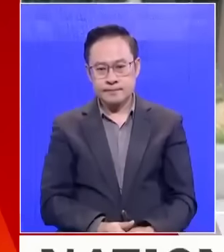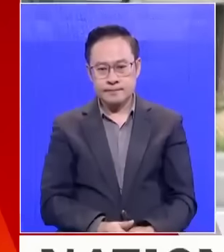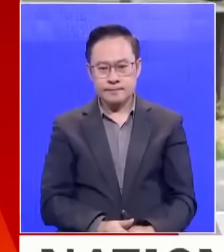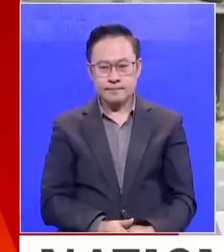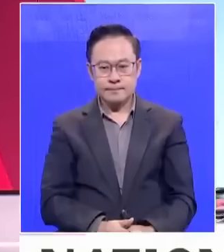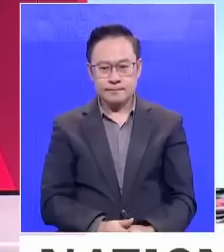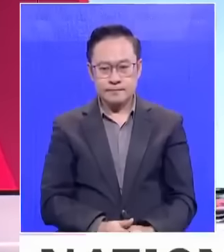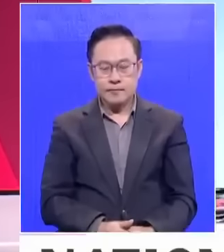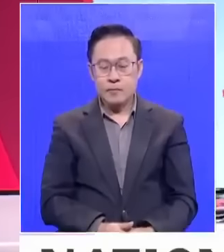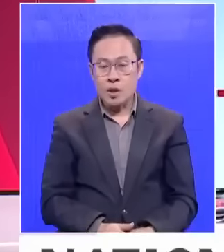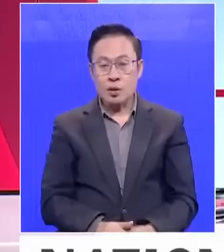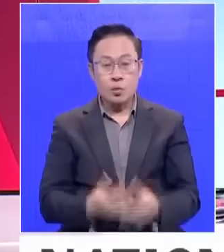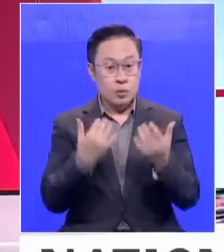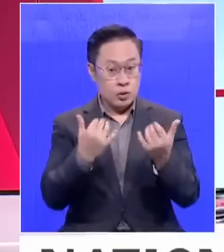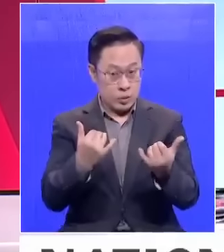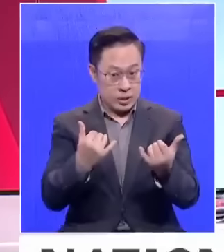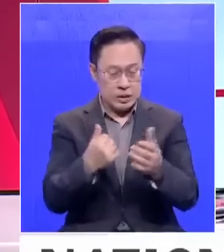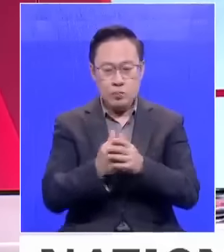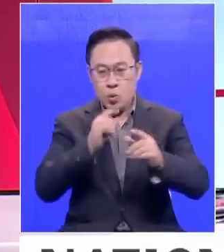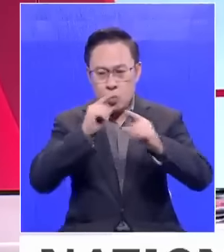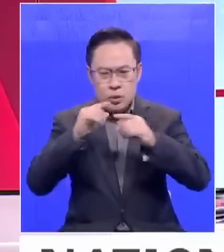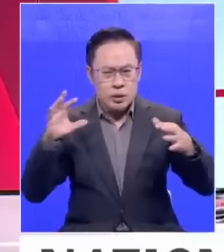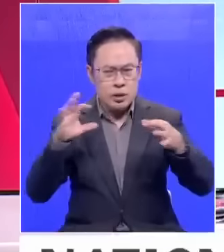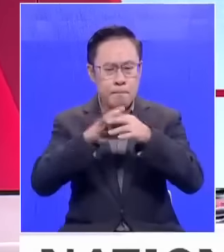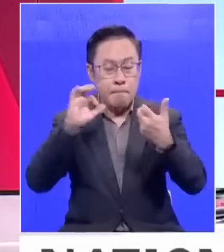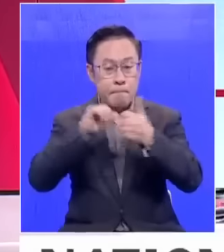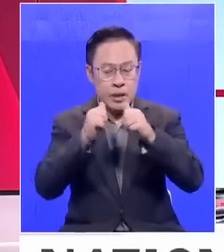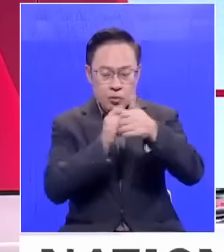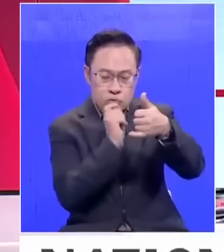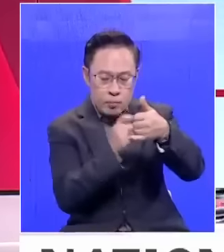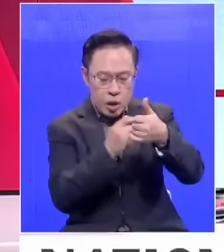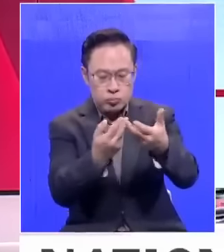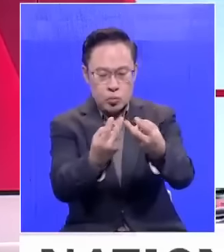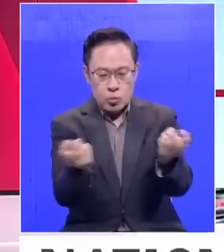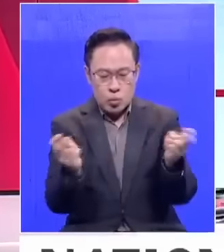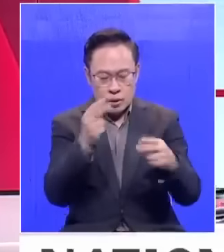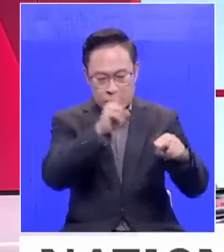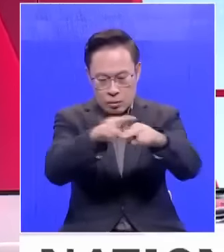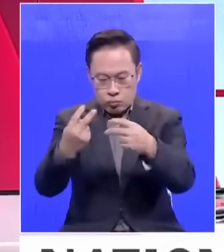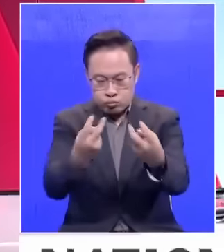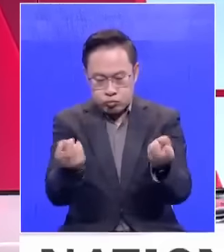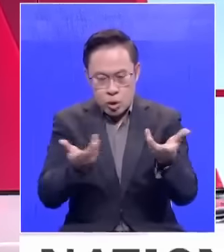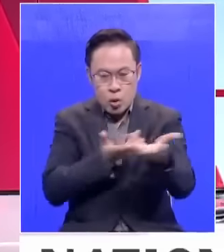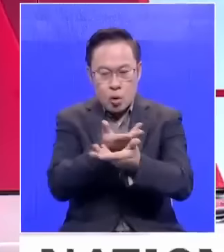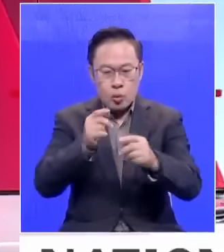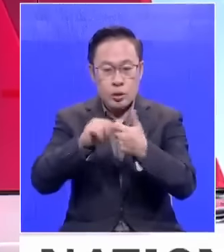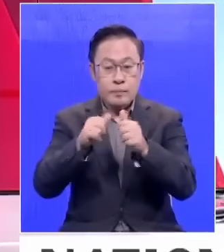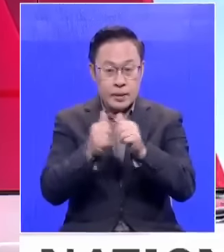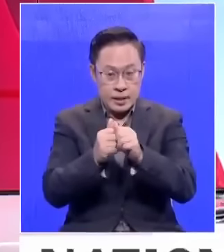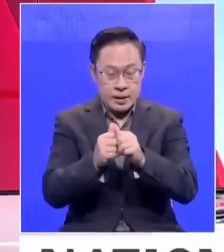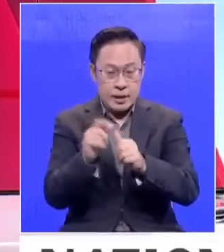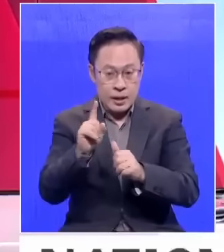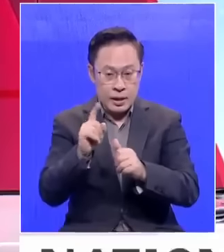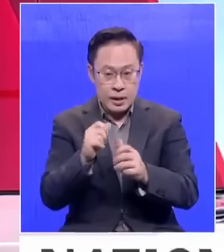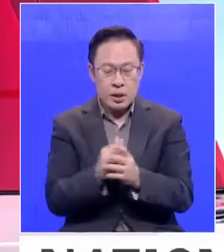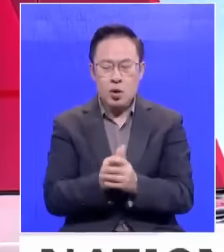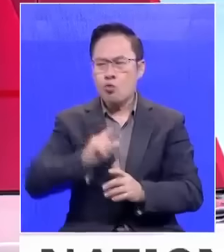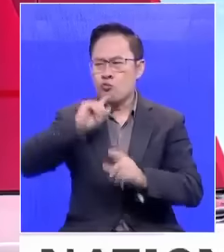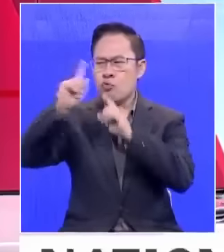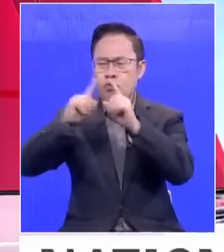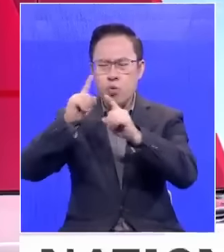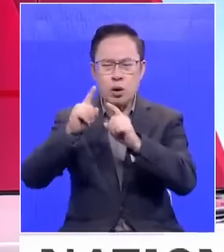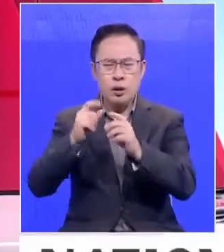ลงข่าวนะครับกับคุณระพีพันธ์ครับจะพาไปดูเขาบอกว่าสามีเขามีรถชนกันเนี่ยนะครับแล้วก็บอกว่าร้องไปหลายที่แล้ว